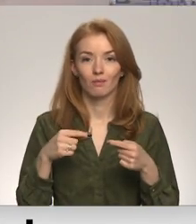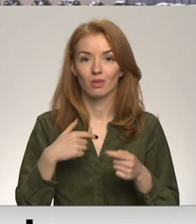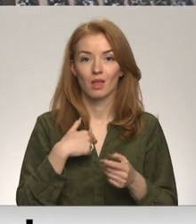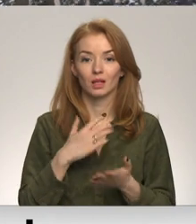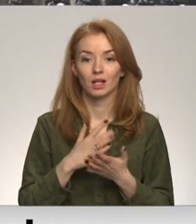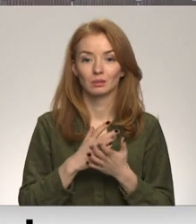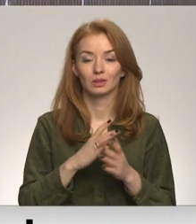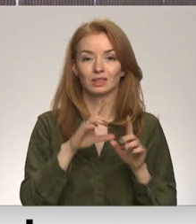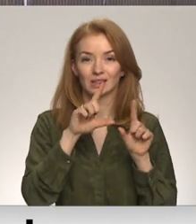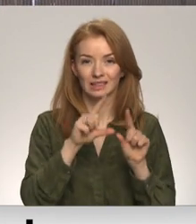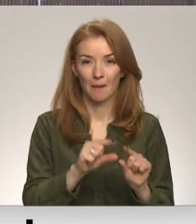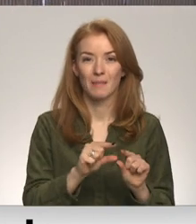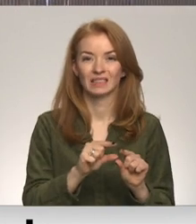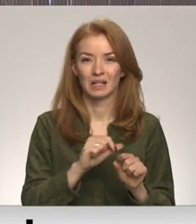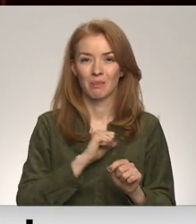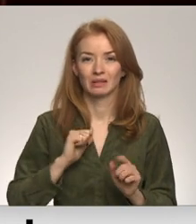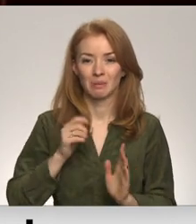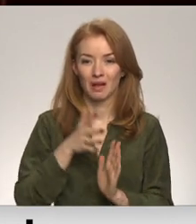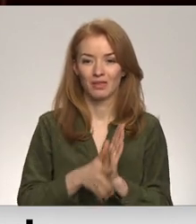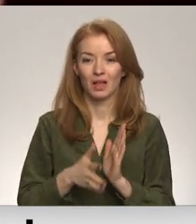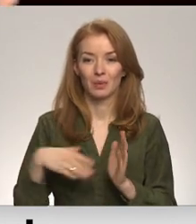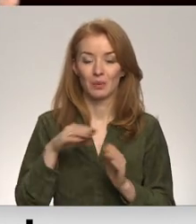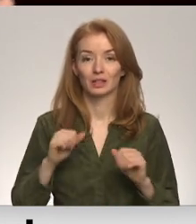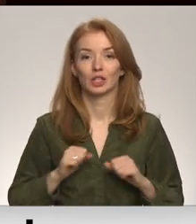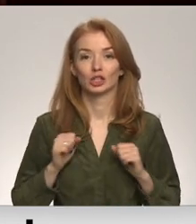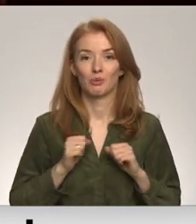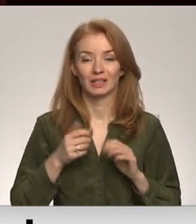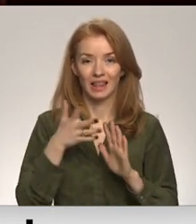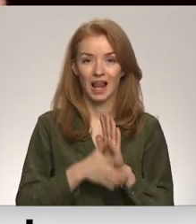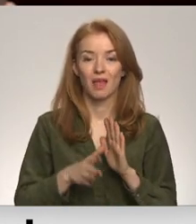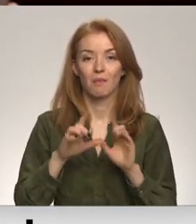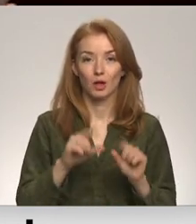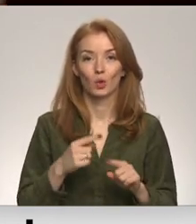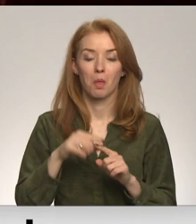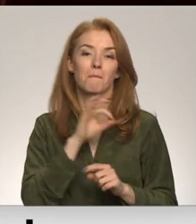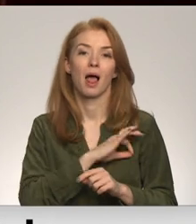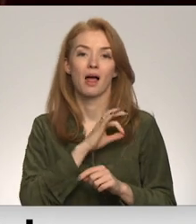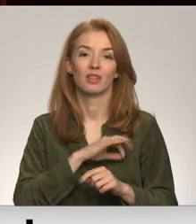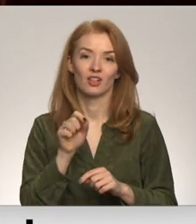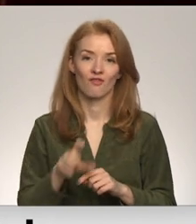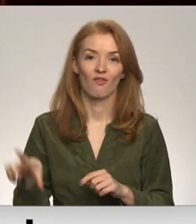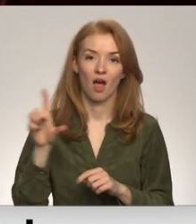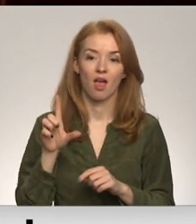esmu samazinājis, protams, patēriņu. Jā, mēs cenšamies tērēt mazāk un pelnīt vairāk, ja tā pavisam